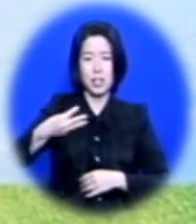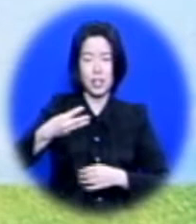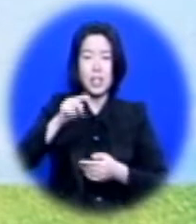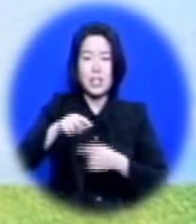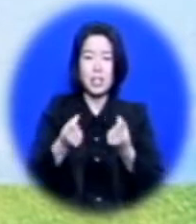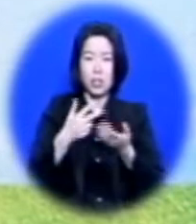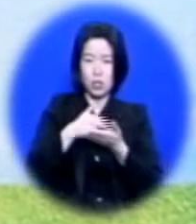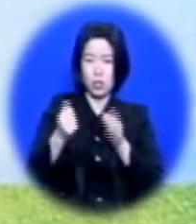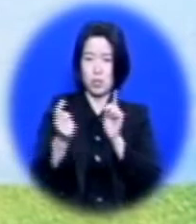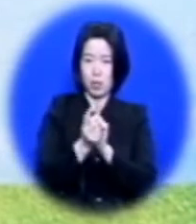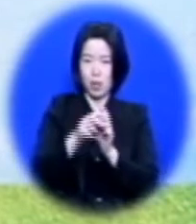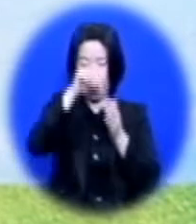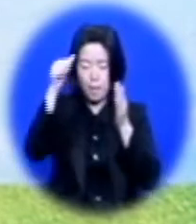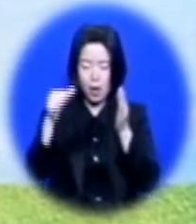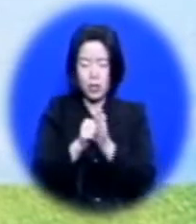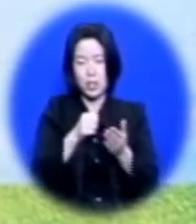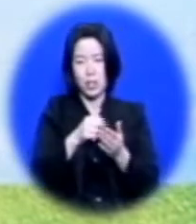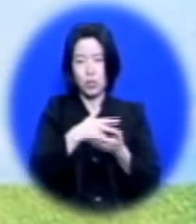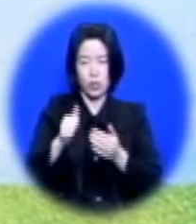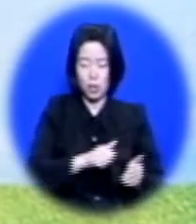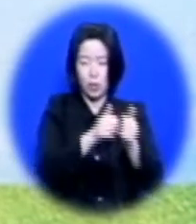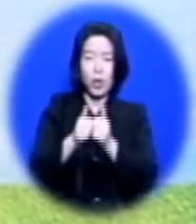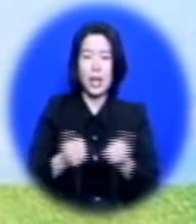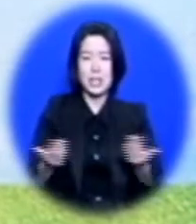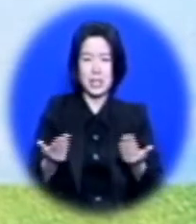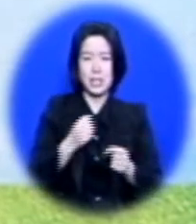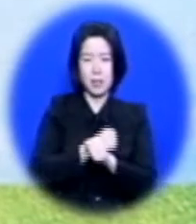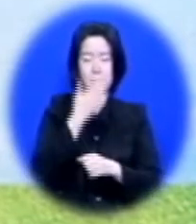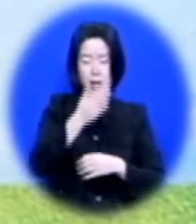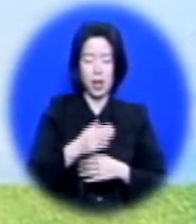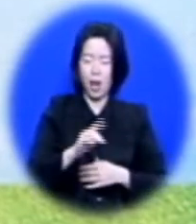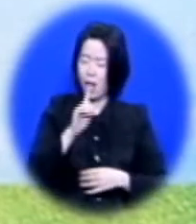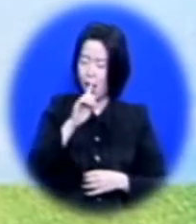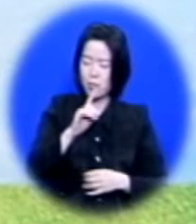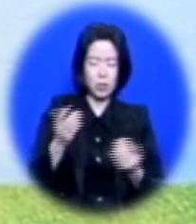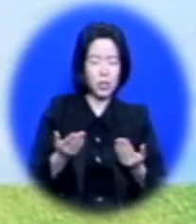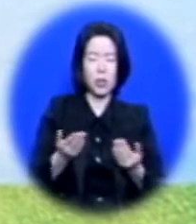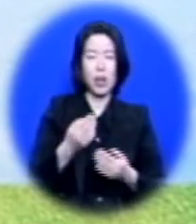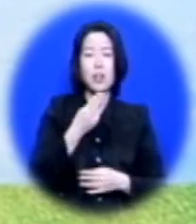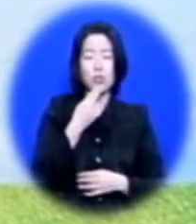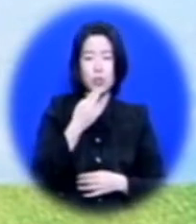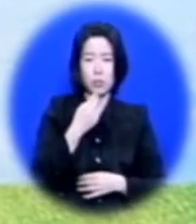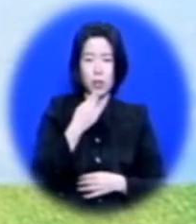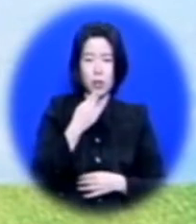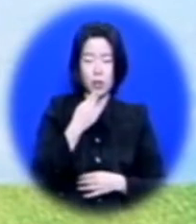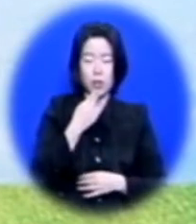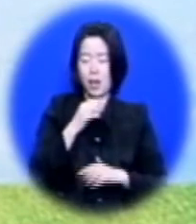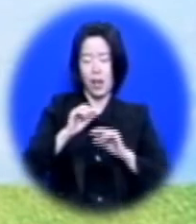평생 주님과 동행하는 사회 글 한 겁니다 아무 것도 할 수 없다고 찬양할 수